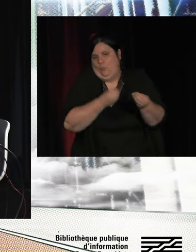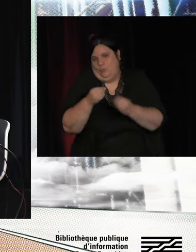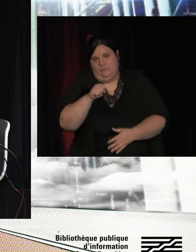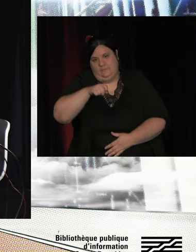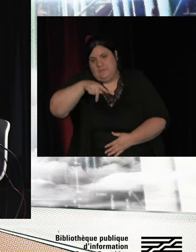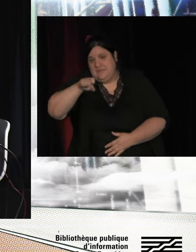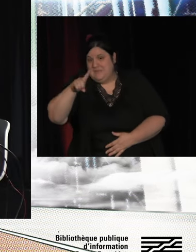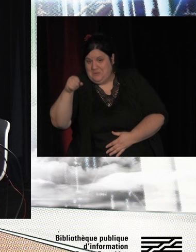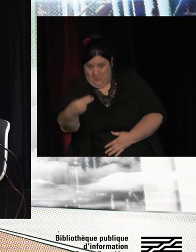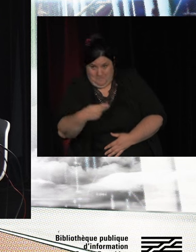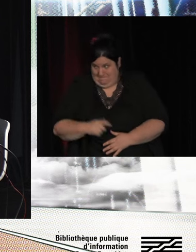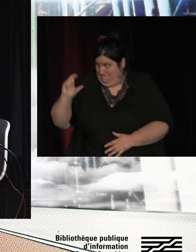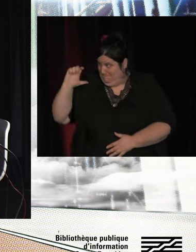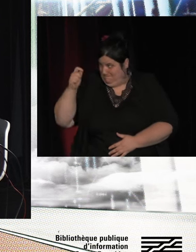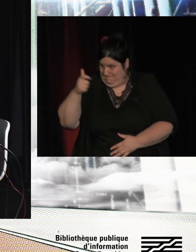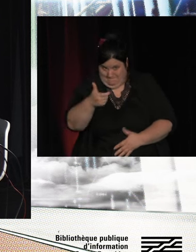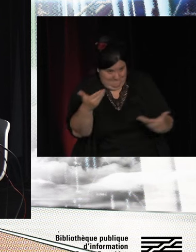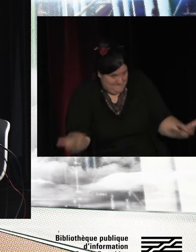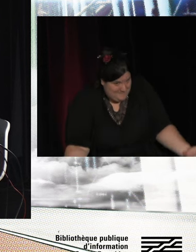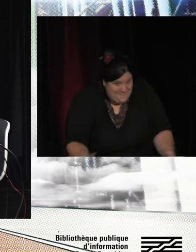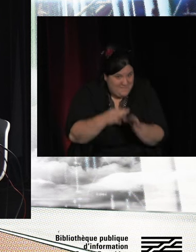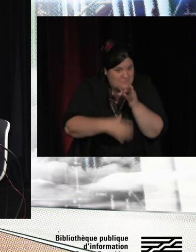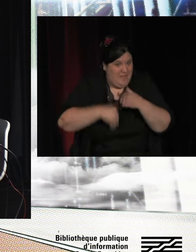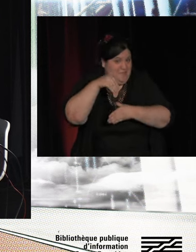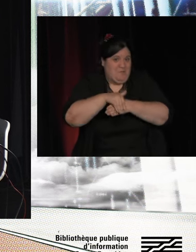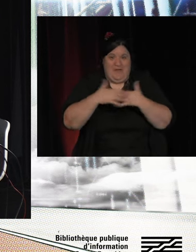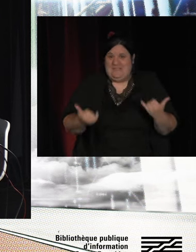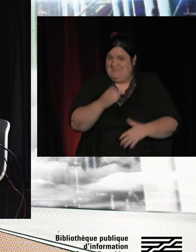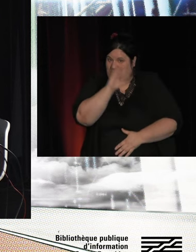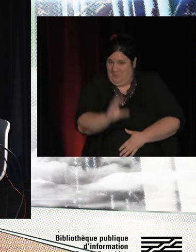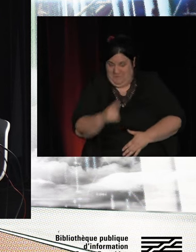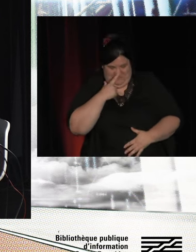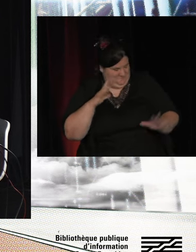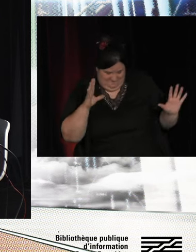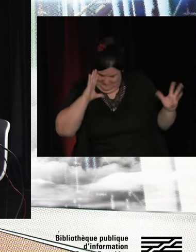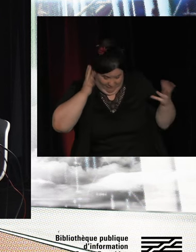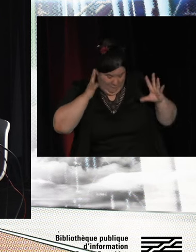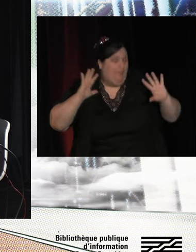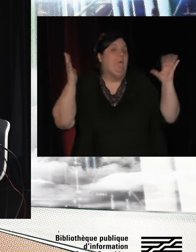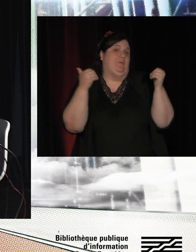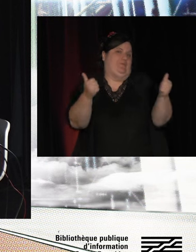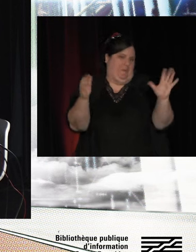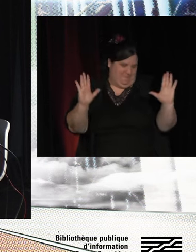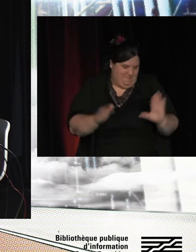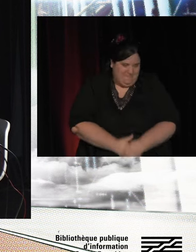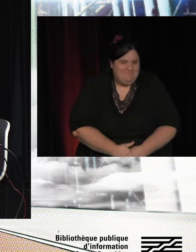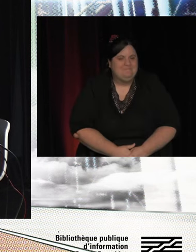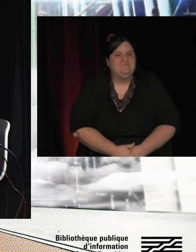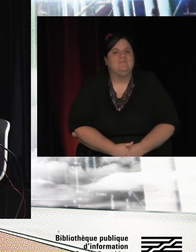au Centre Pompidou ce soir. Ça n'a absolument aucun sens, mais c'est très chouette. Et hop là, on